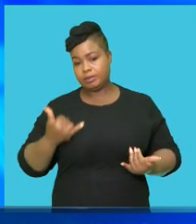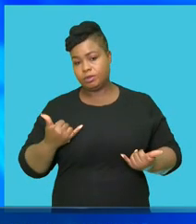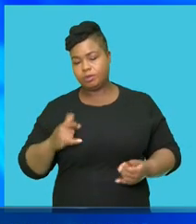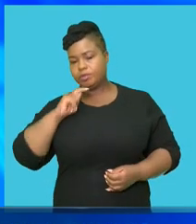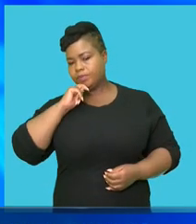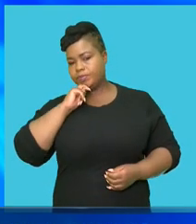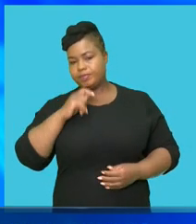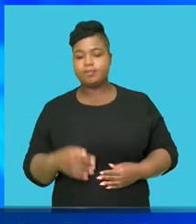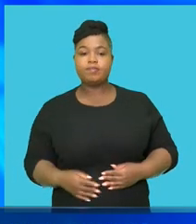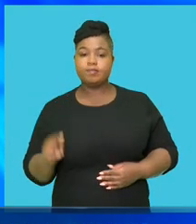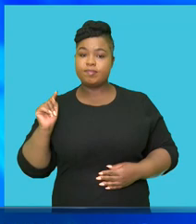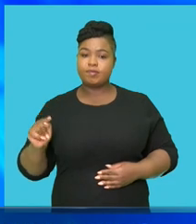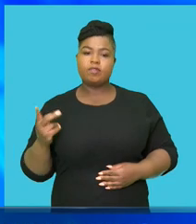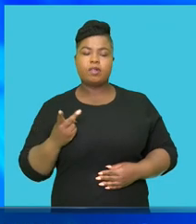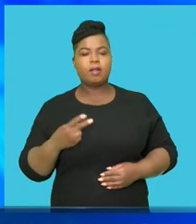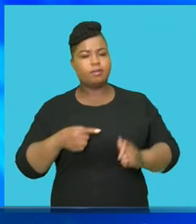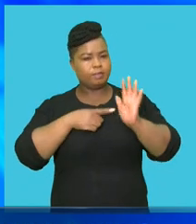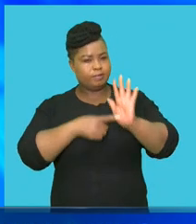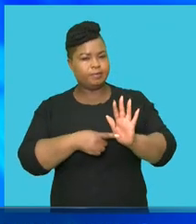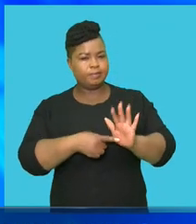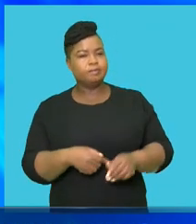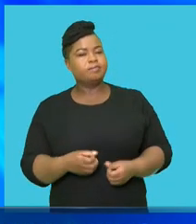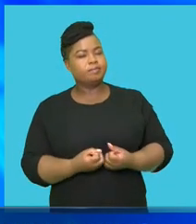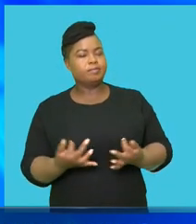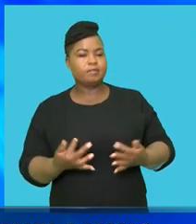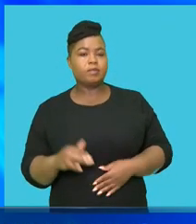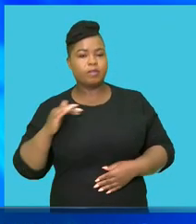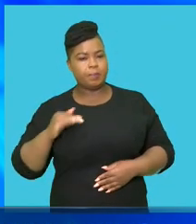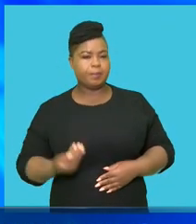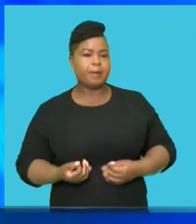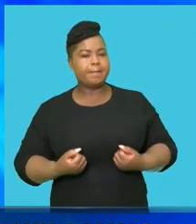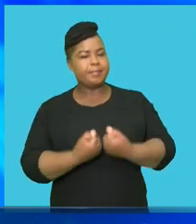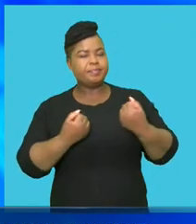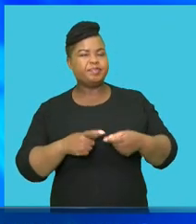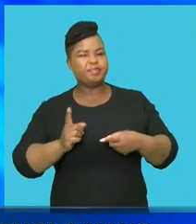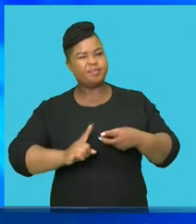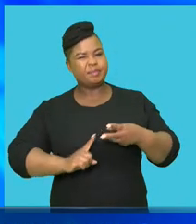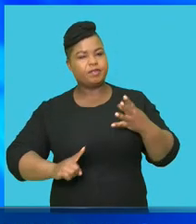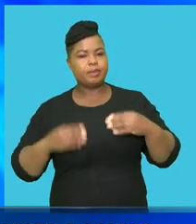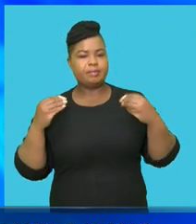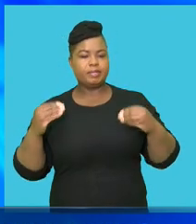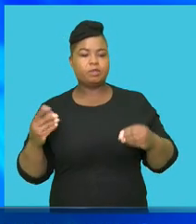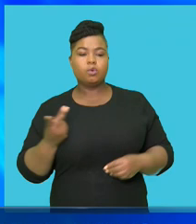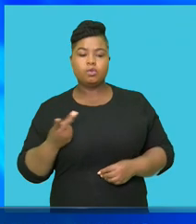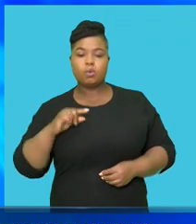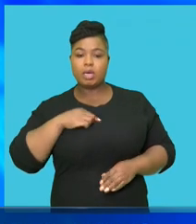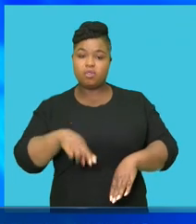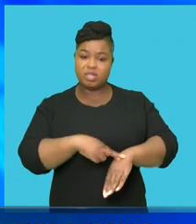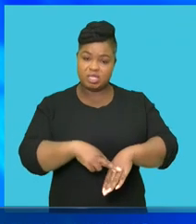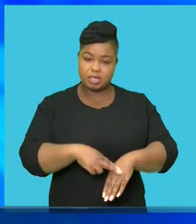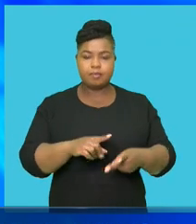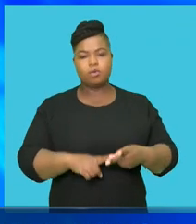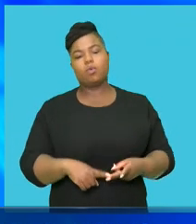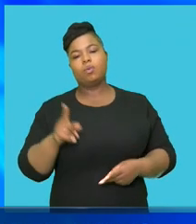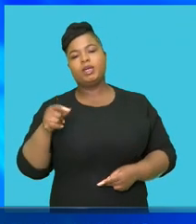kuseni. Le ngqungquthela ijolise ekushukuxeni imiba ejongene nabasetyhini kumashishini ngamashishini, kuquka umba wocalucalulo